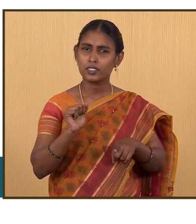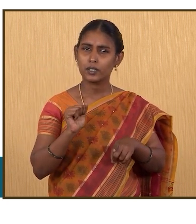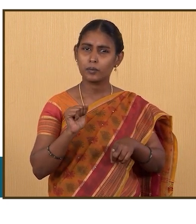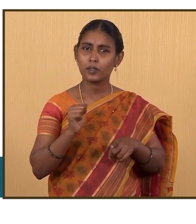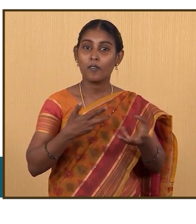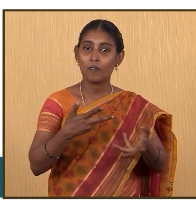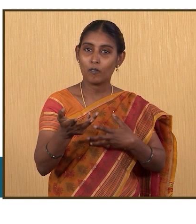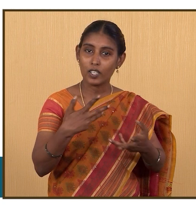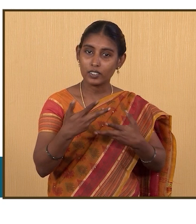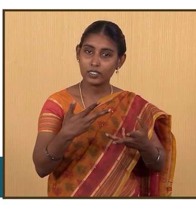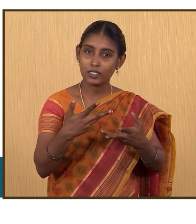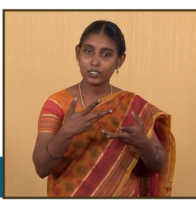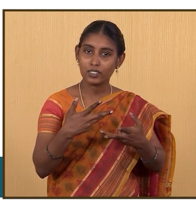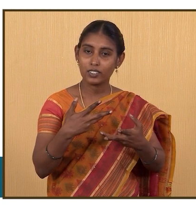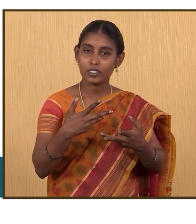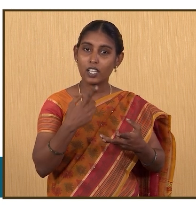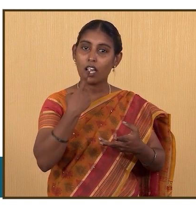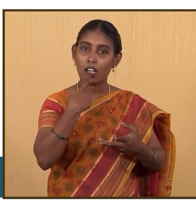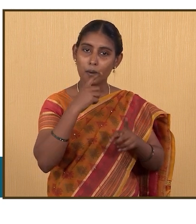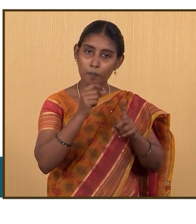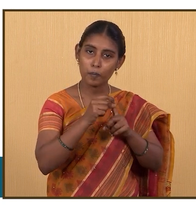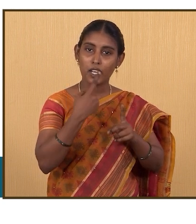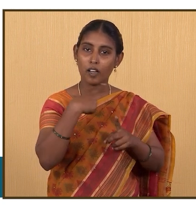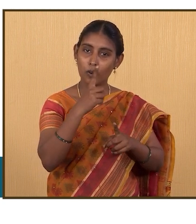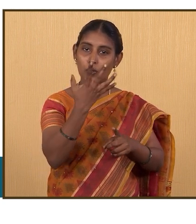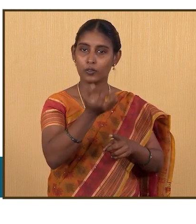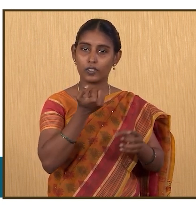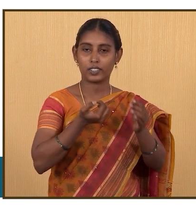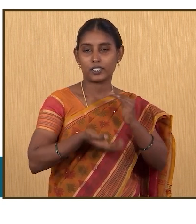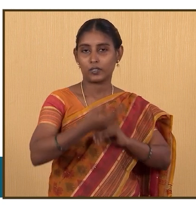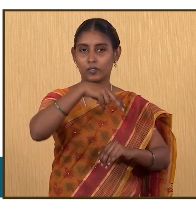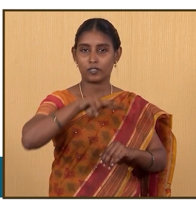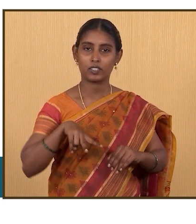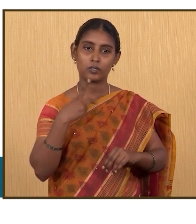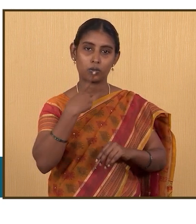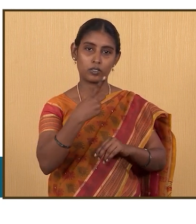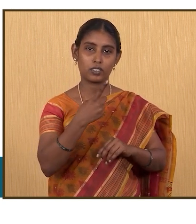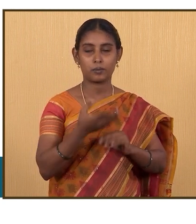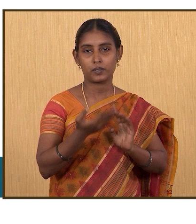போய் வர்த்தகம் செய்கிறதுக்கு சலுகைகளை வாங்கிட்டு வாங்க அப்படின்னு சொல்லி அனுப்பி வைக்கிறாங்க.